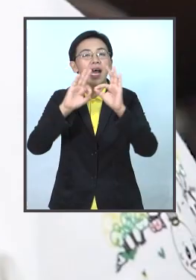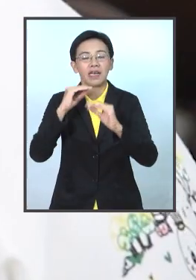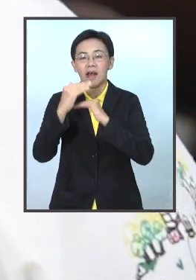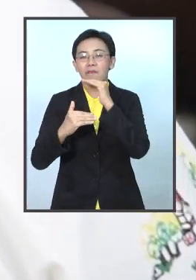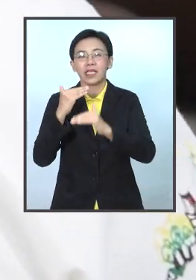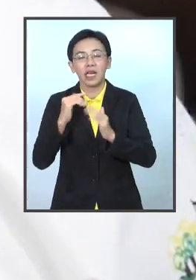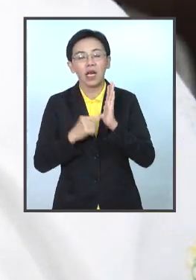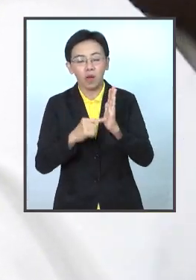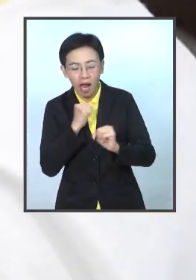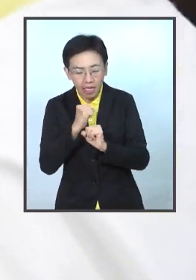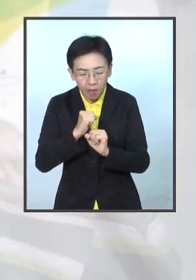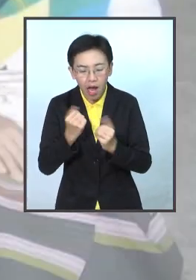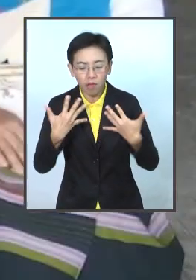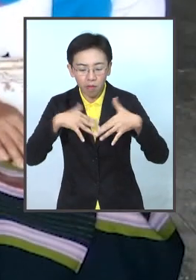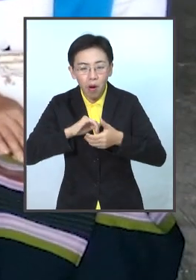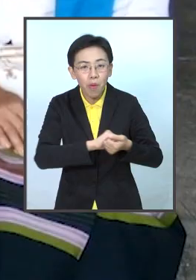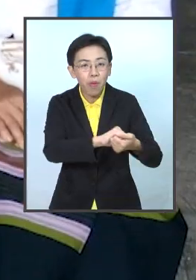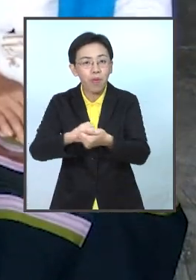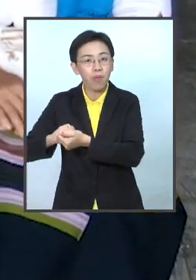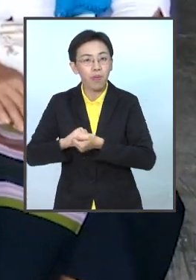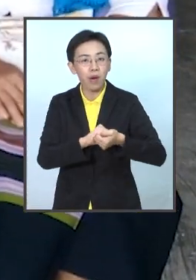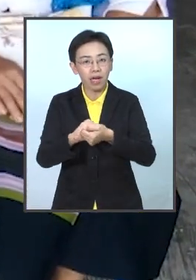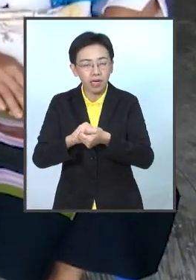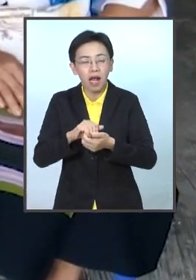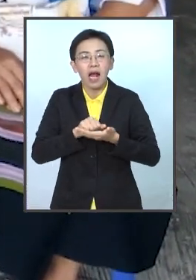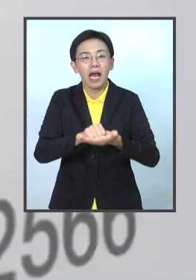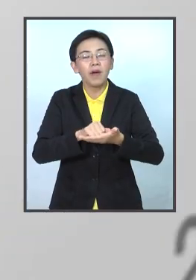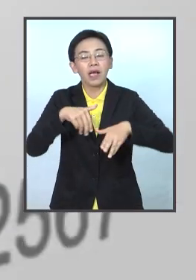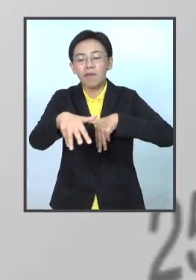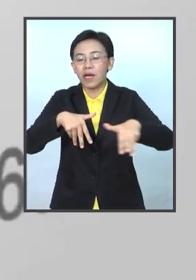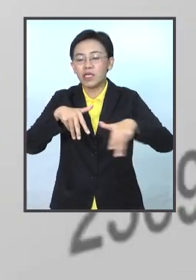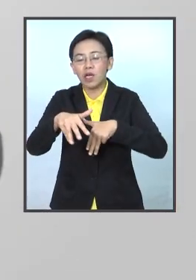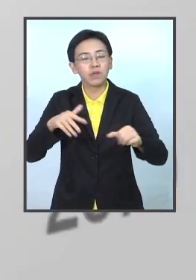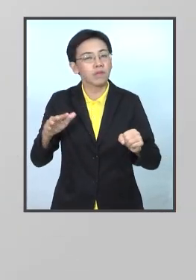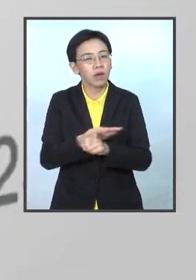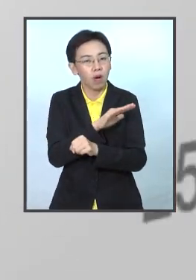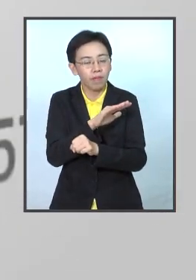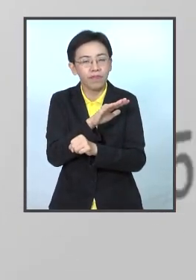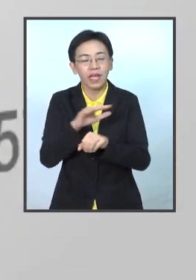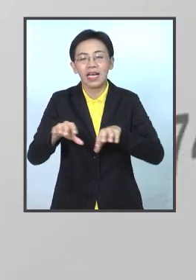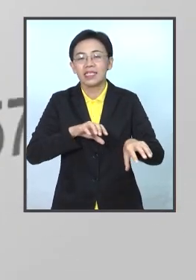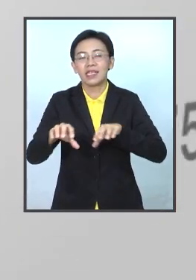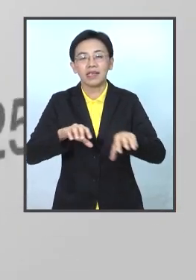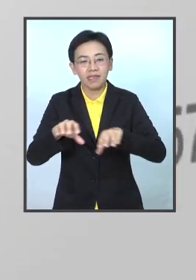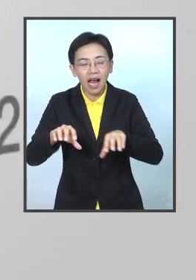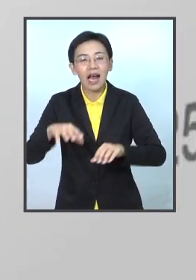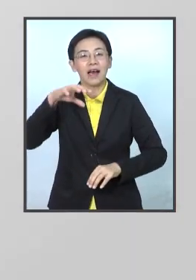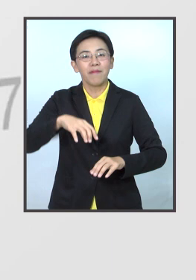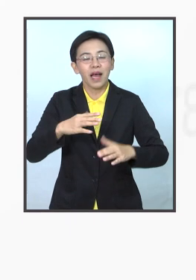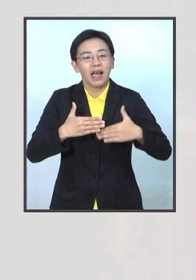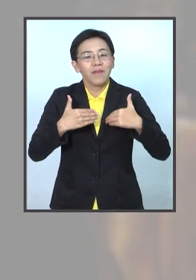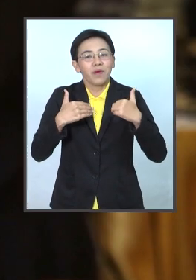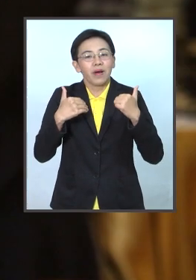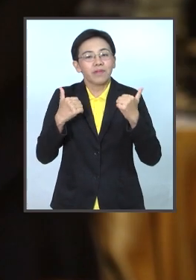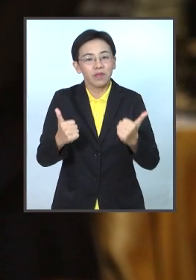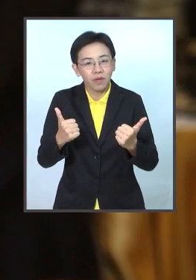ต้นแบบการทำงานแบบองค์รวมสำหรับให้บริการประชาชนอย่างครบวงจรก็จึงจัดงานเมืองสร้